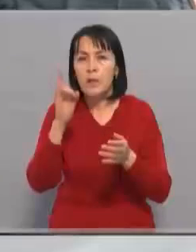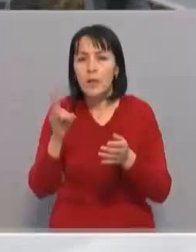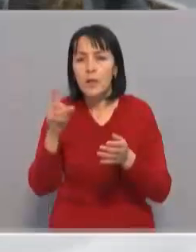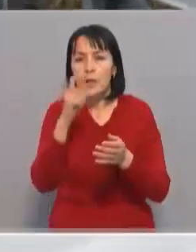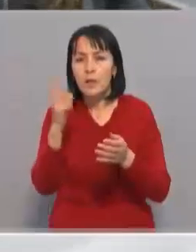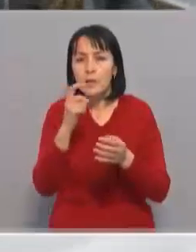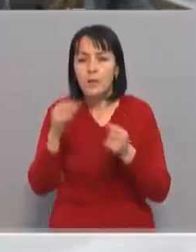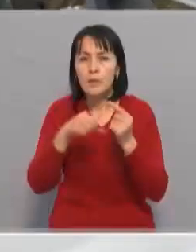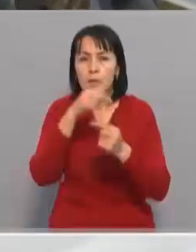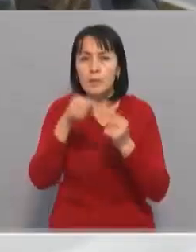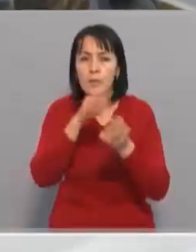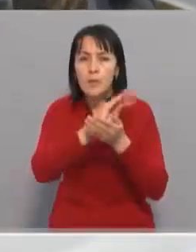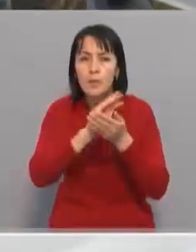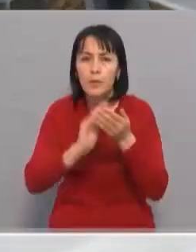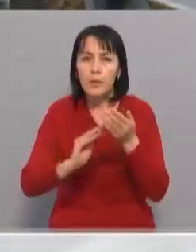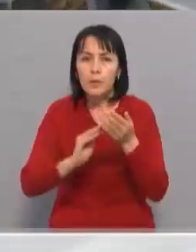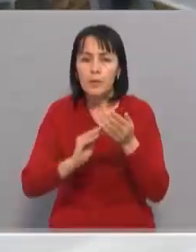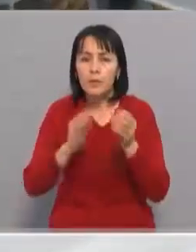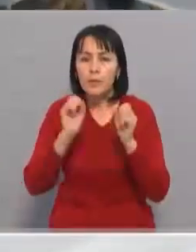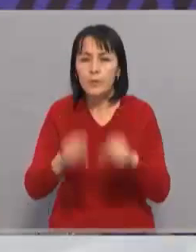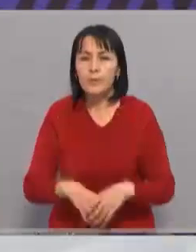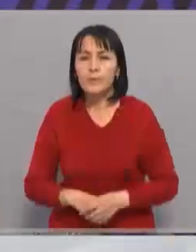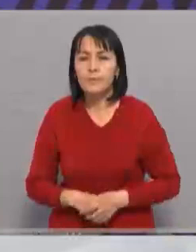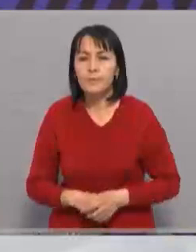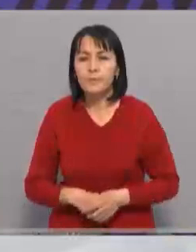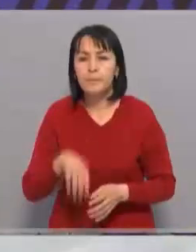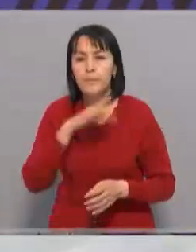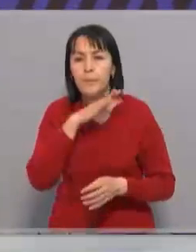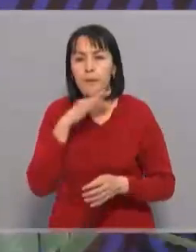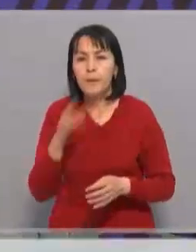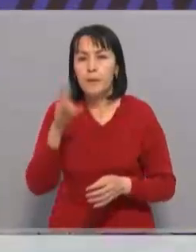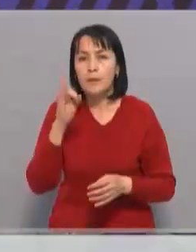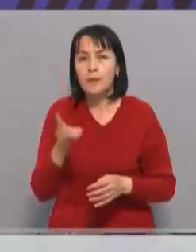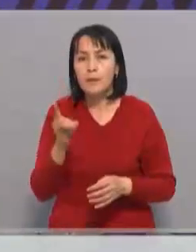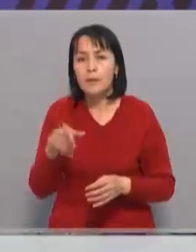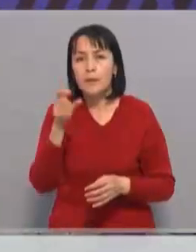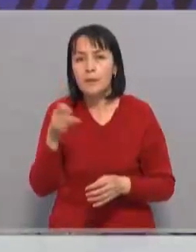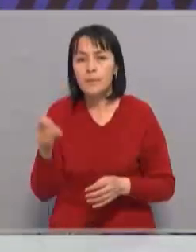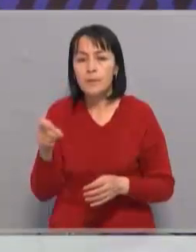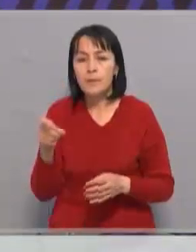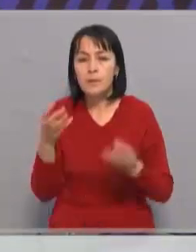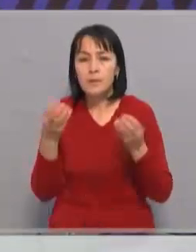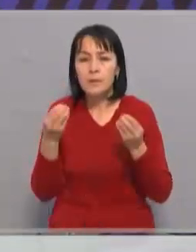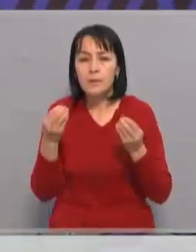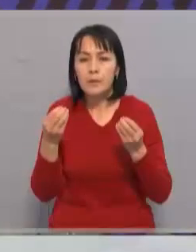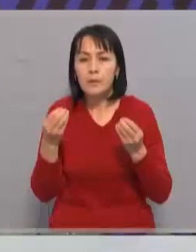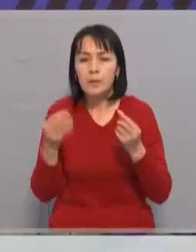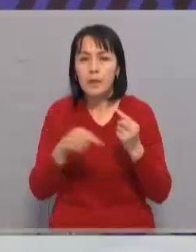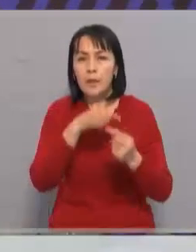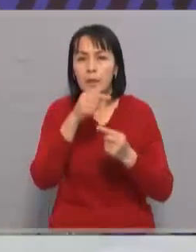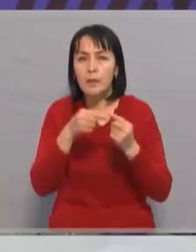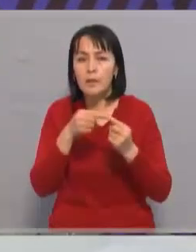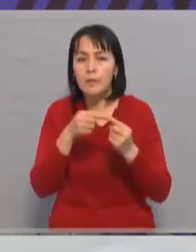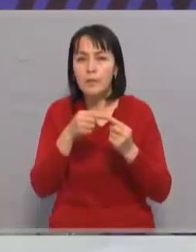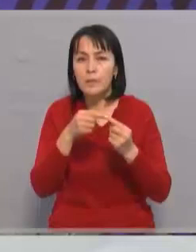жүргізушілері жеке кәсіпкер ретінде тіркеліп үлгеру керек. Көптеген осы такси азаматтары кәсіпкер ретінде